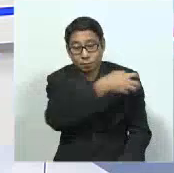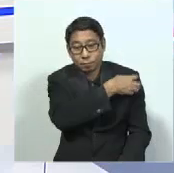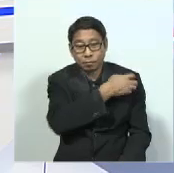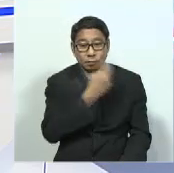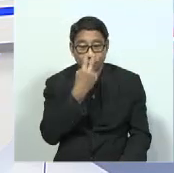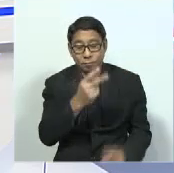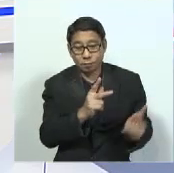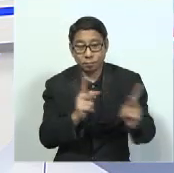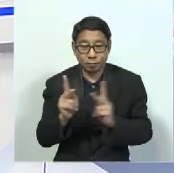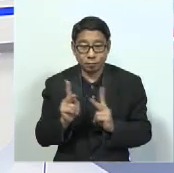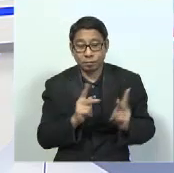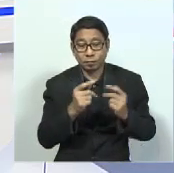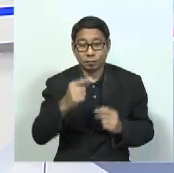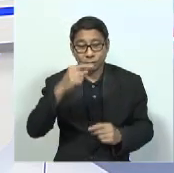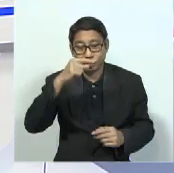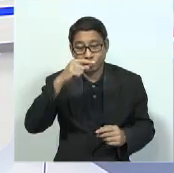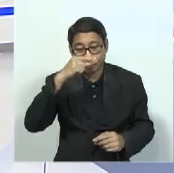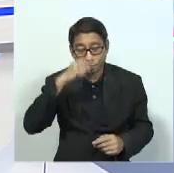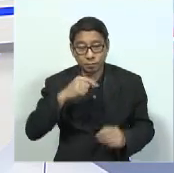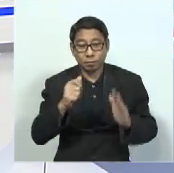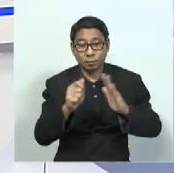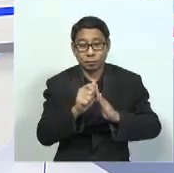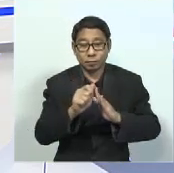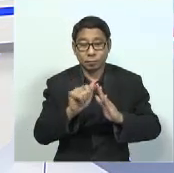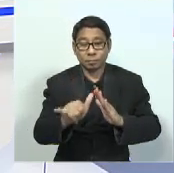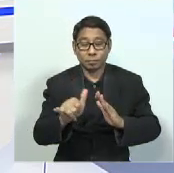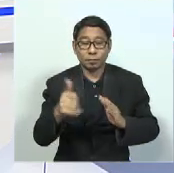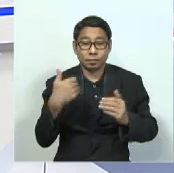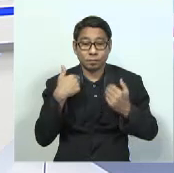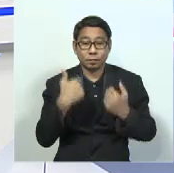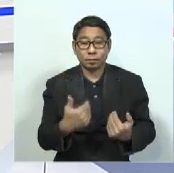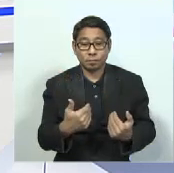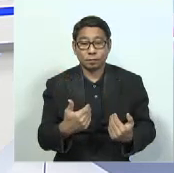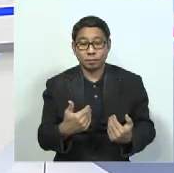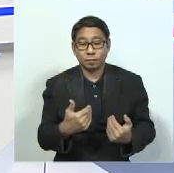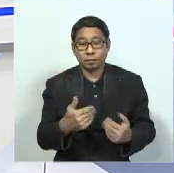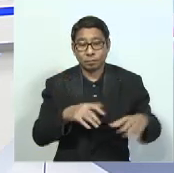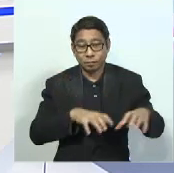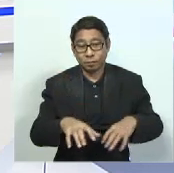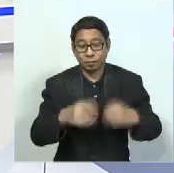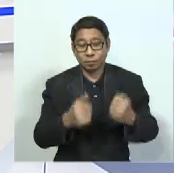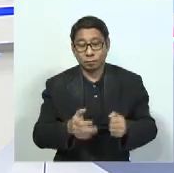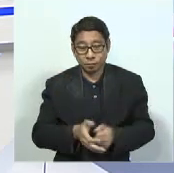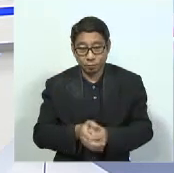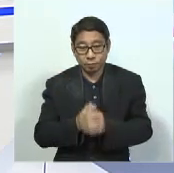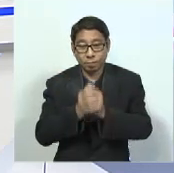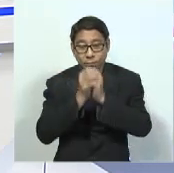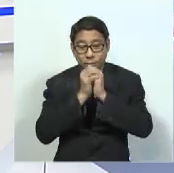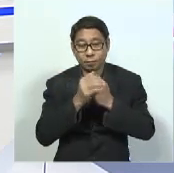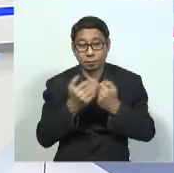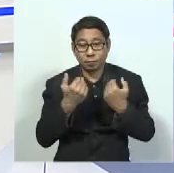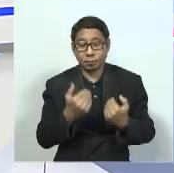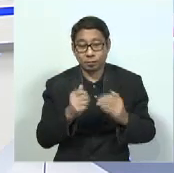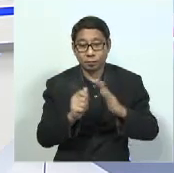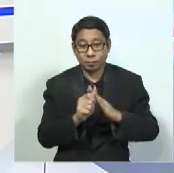เราพาไปชมกิจกรรมสืบสานความเป็นไทยที่จังหวัดพระนครศรีอยุธยากันดีกว่าค่ะซึ่งที่นั่นนะคะได้จัดพิธีสักการะสิ่งศักดิ์สิทธิ์